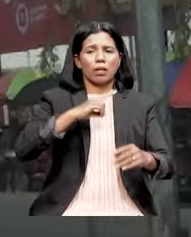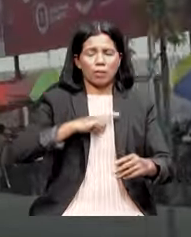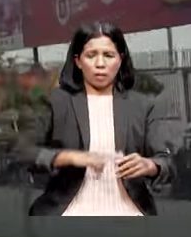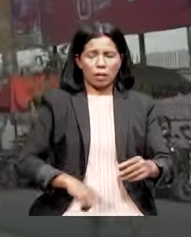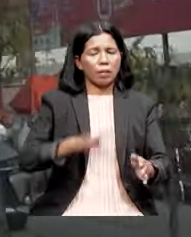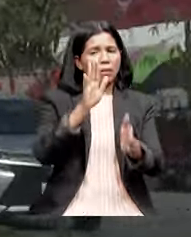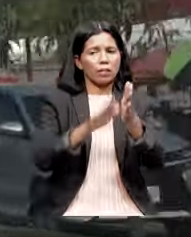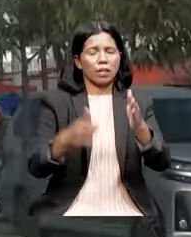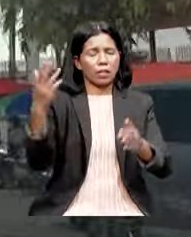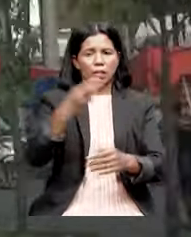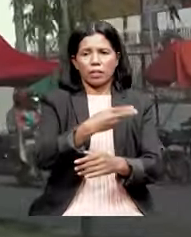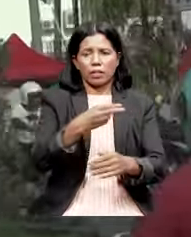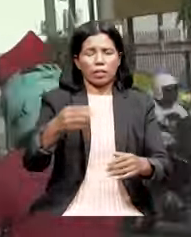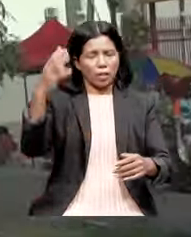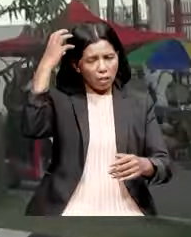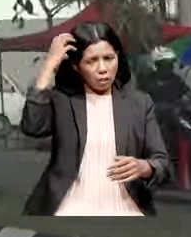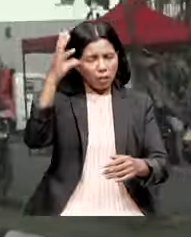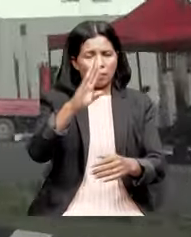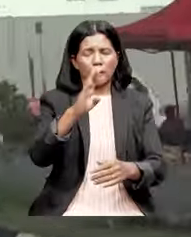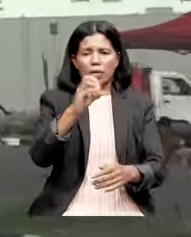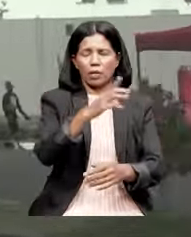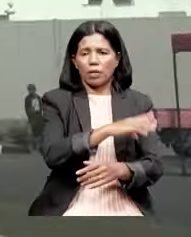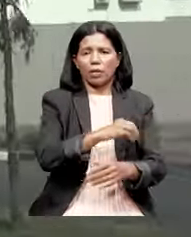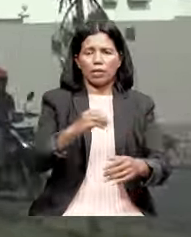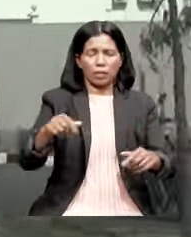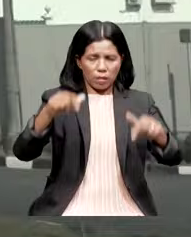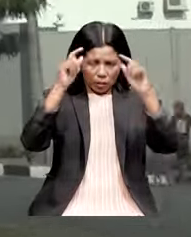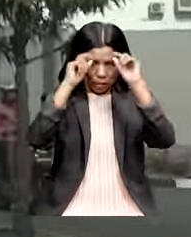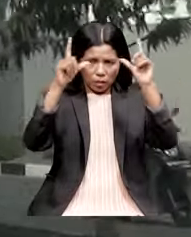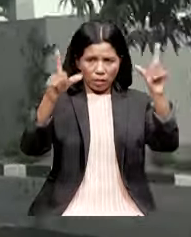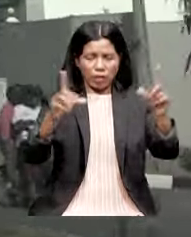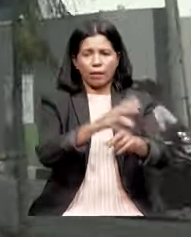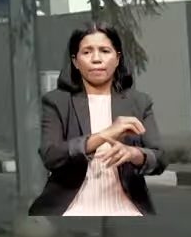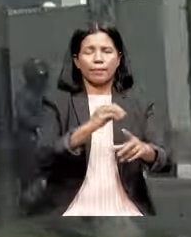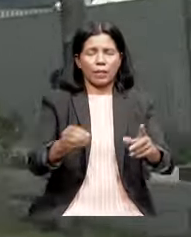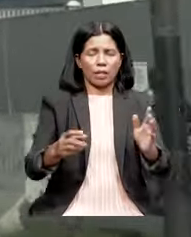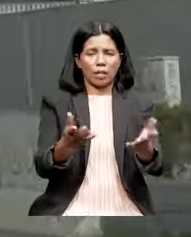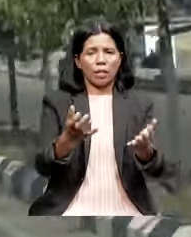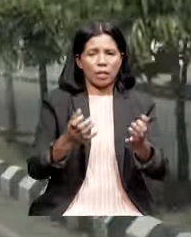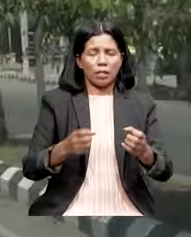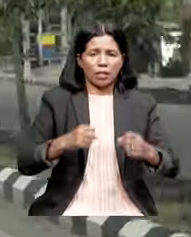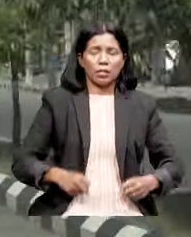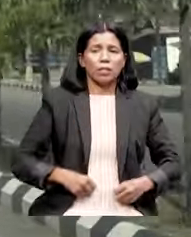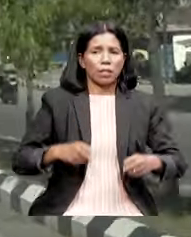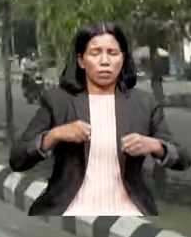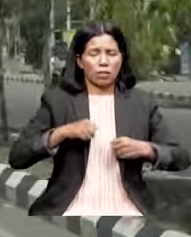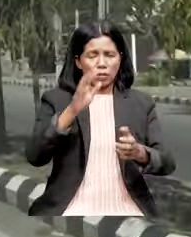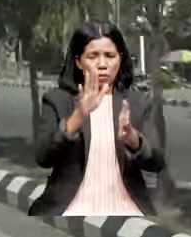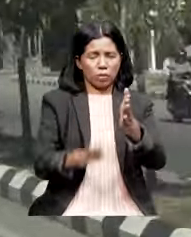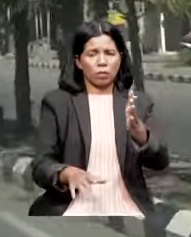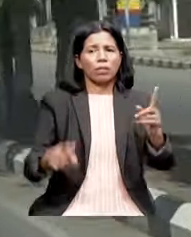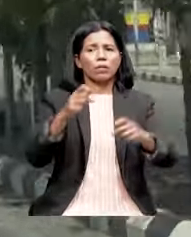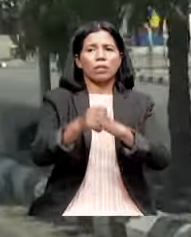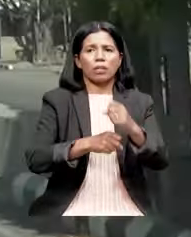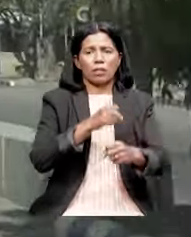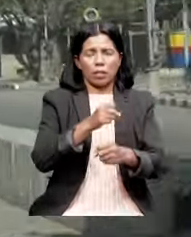no iha Indonesia, Laos, Mongólia, Myanmar no Timor Leste pontuação iniciativa Saúde Global Tumakas totina